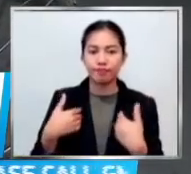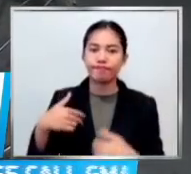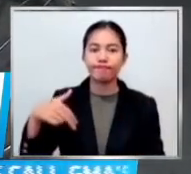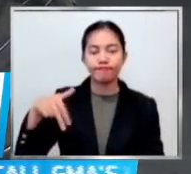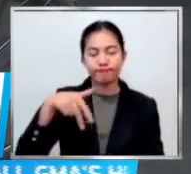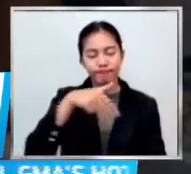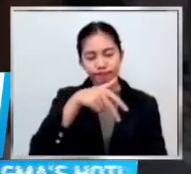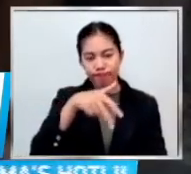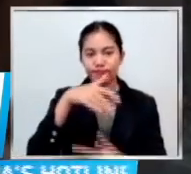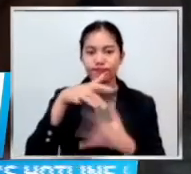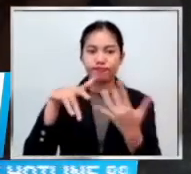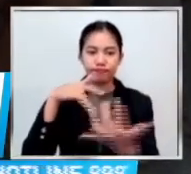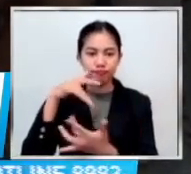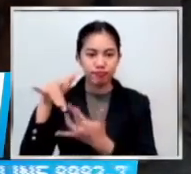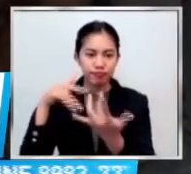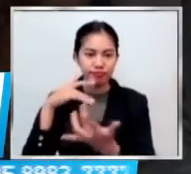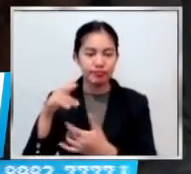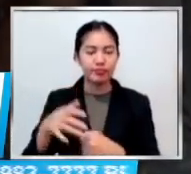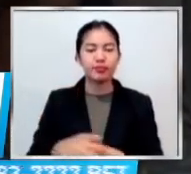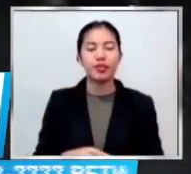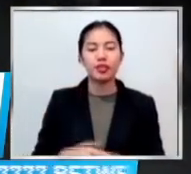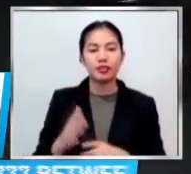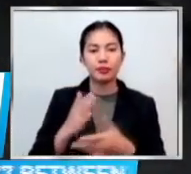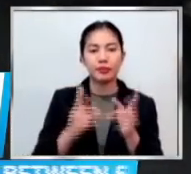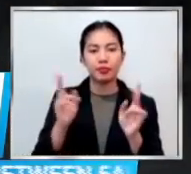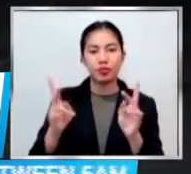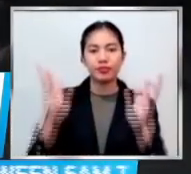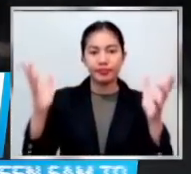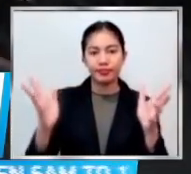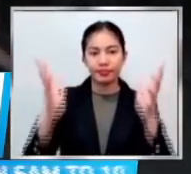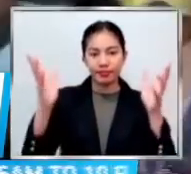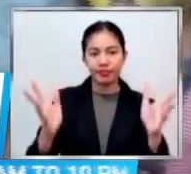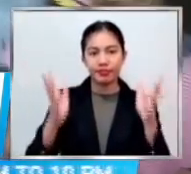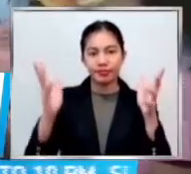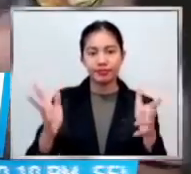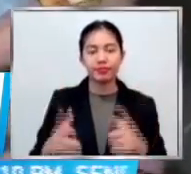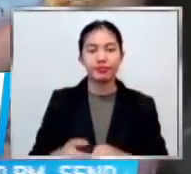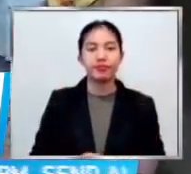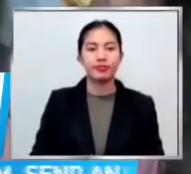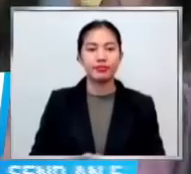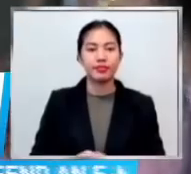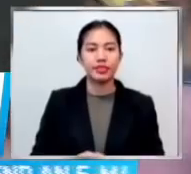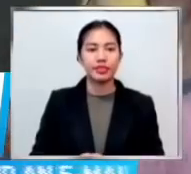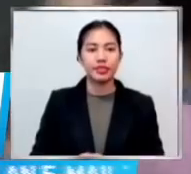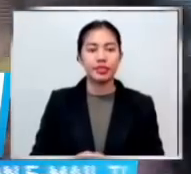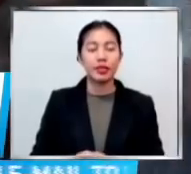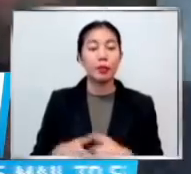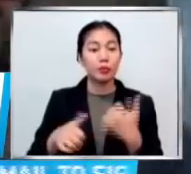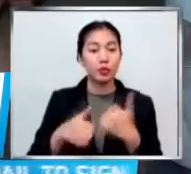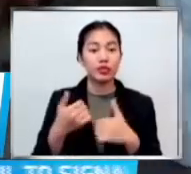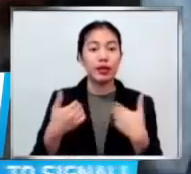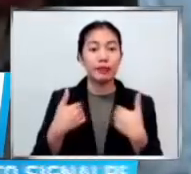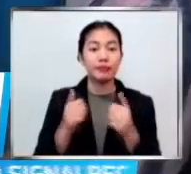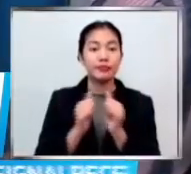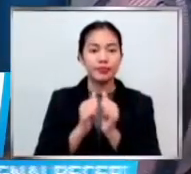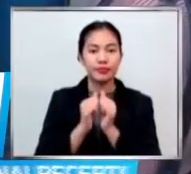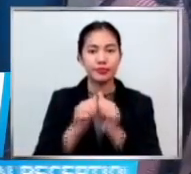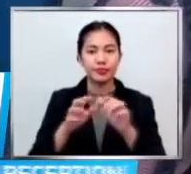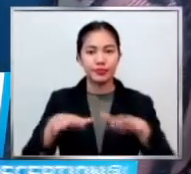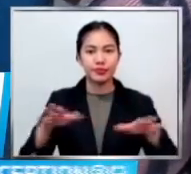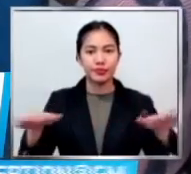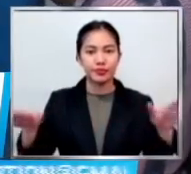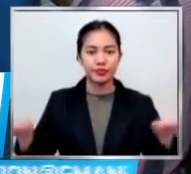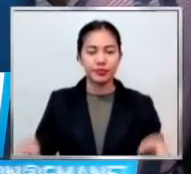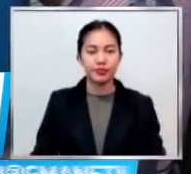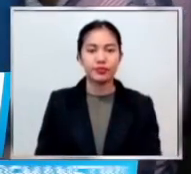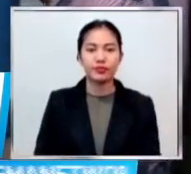naman masaya nang nagkukwentuhan sa tabi ng ilog. At karamihan may bitbit na bata. Ah, okay naman